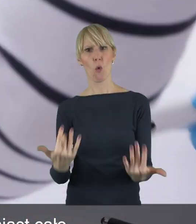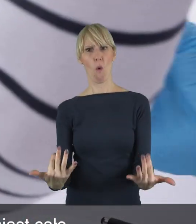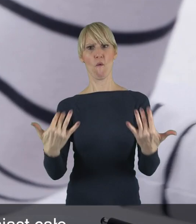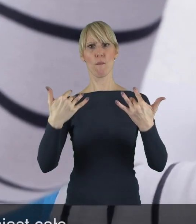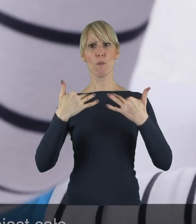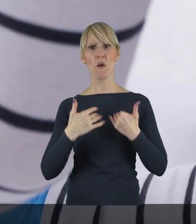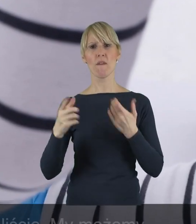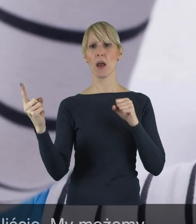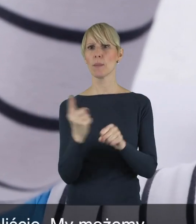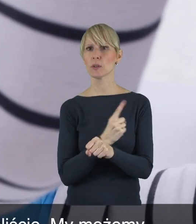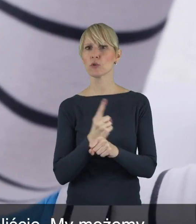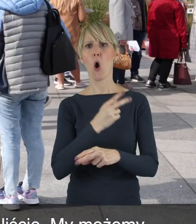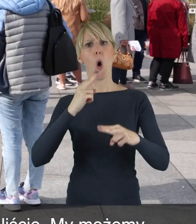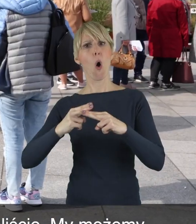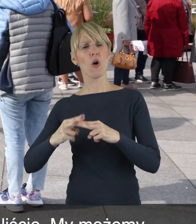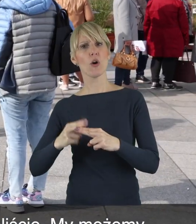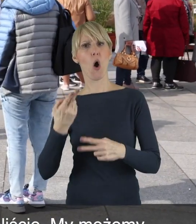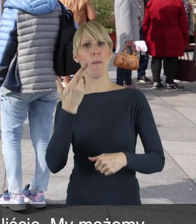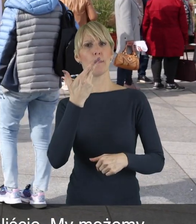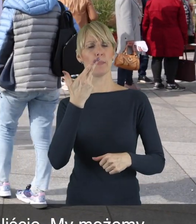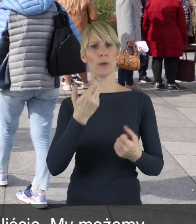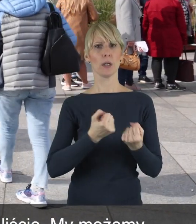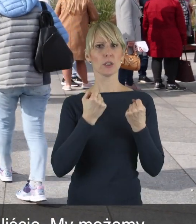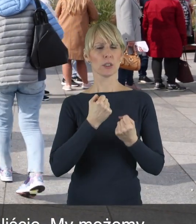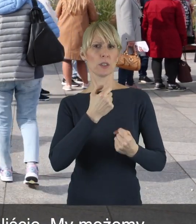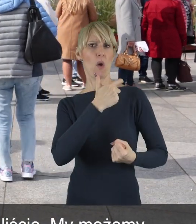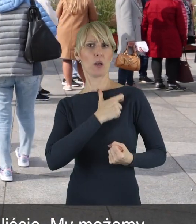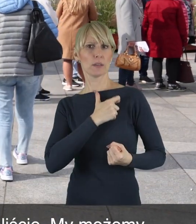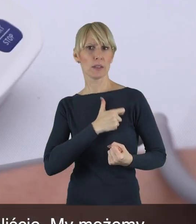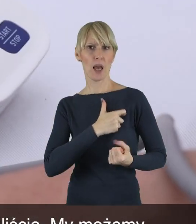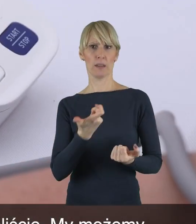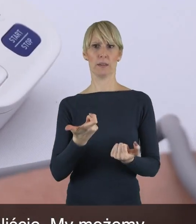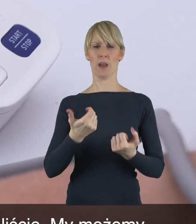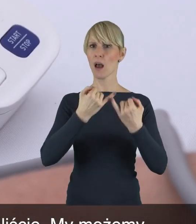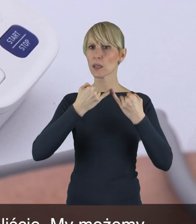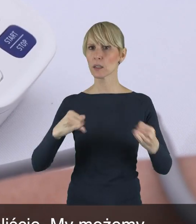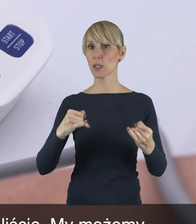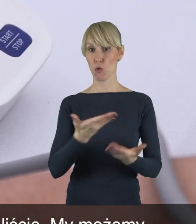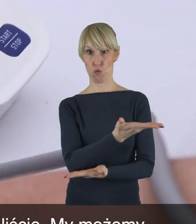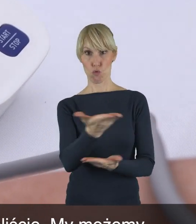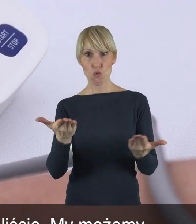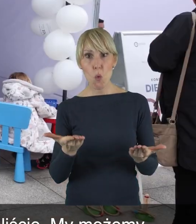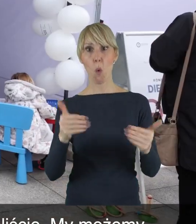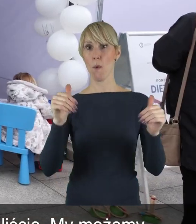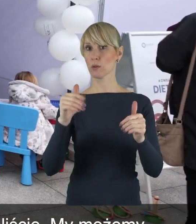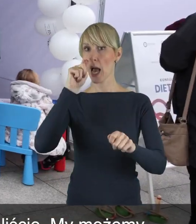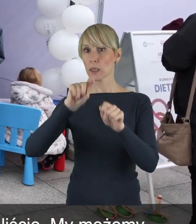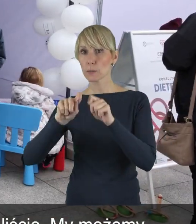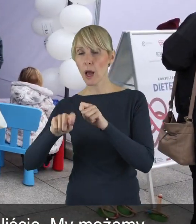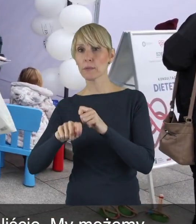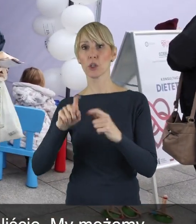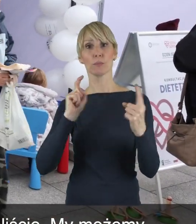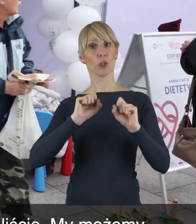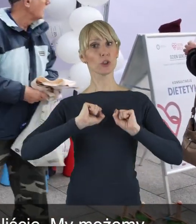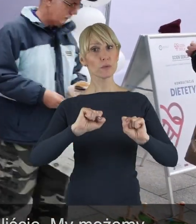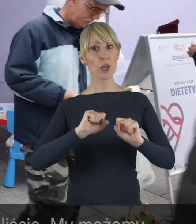chorób sercowo-naczyniowych, które mogą występować u Państwa, jeżeli nie sprawdzaliście, my możemy sprawdzić i tym samym zapobiec temu,